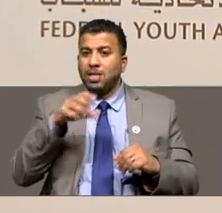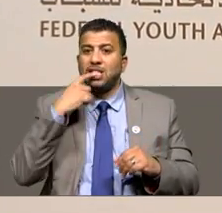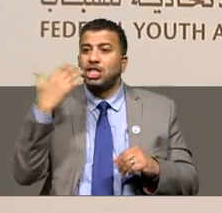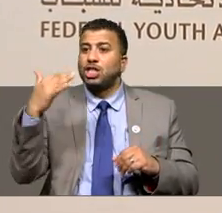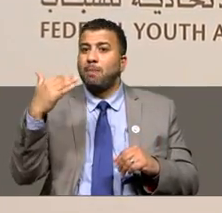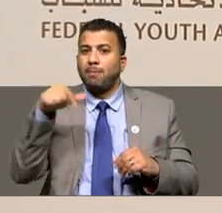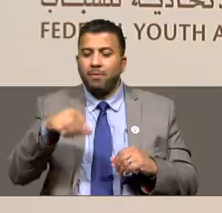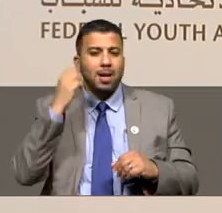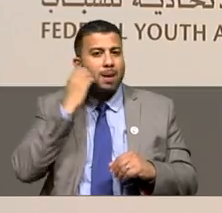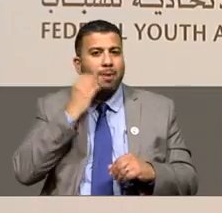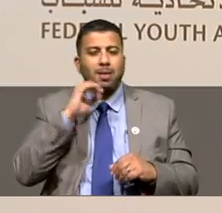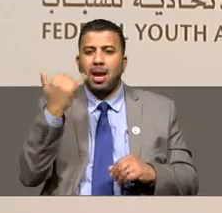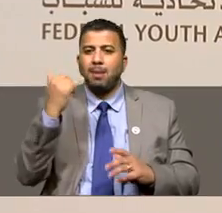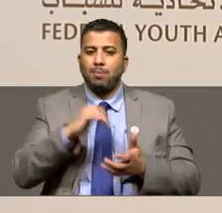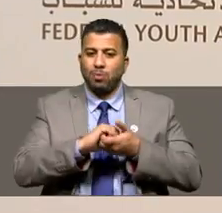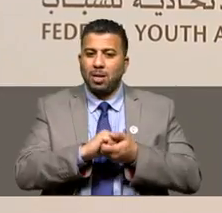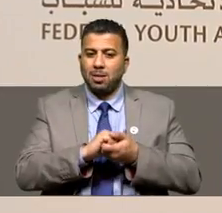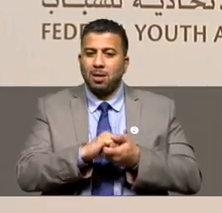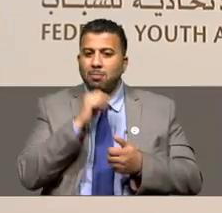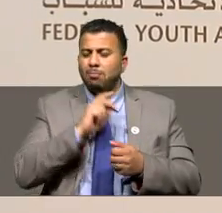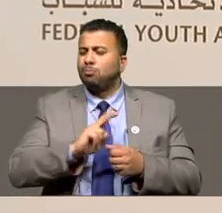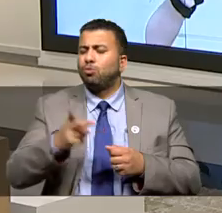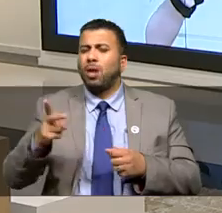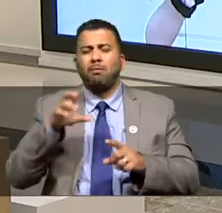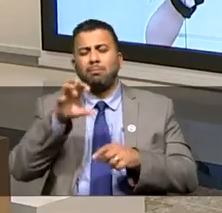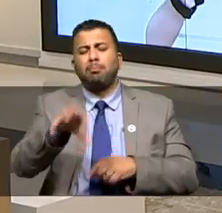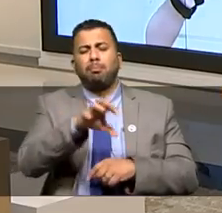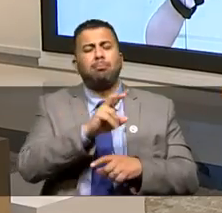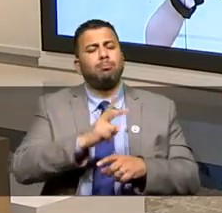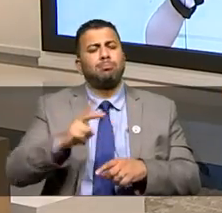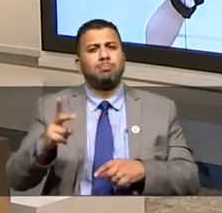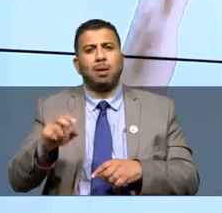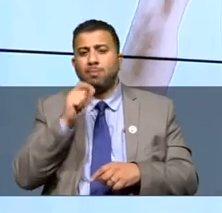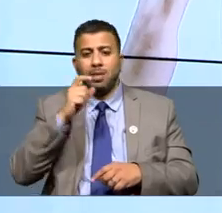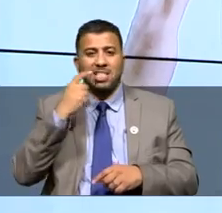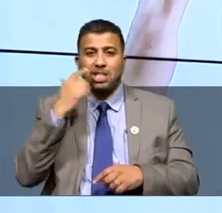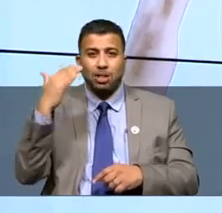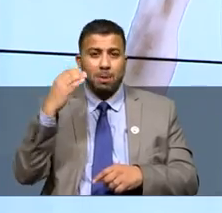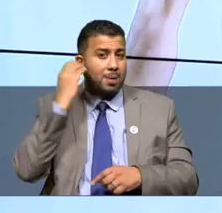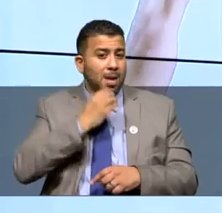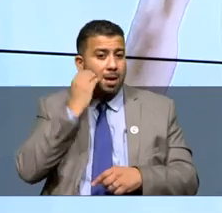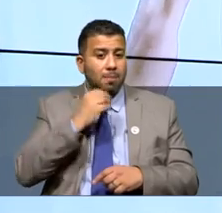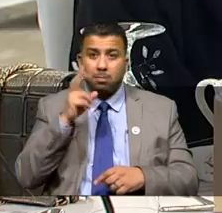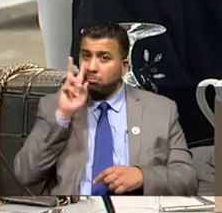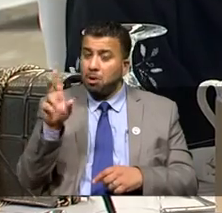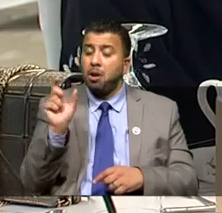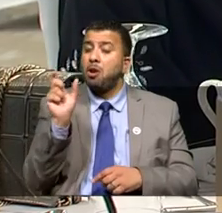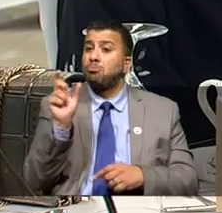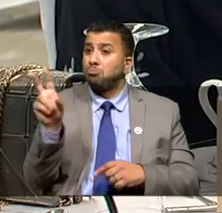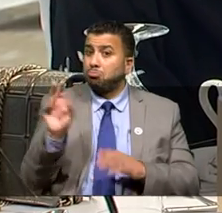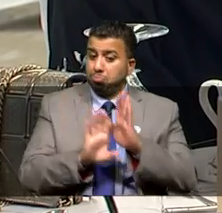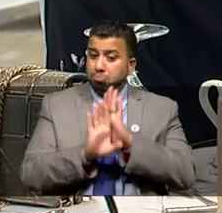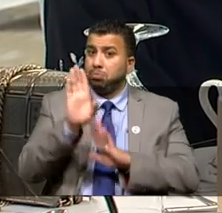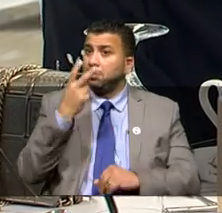الشباب في دولة الامارات العربية المتحدة في مختلف المجالات. الشباب الاماراتي بات نموذجا يحتذى به عبر